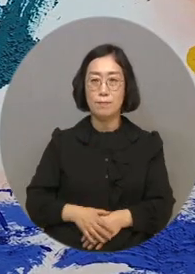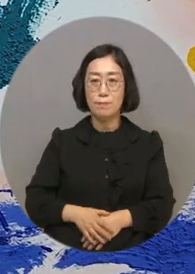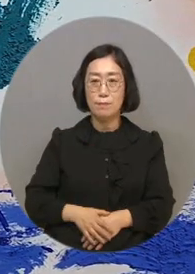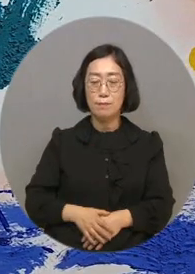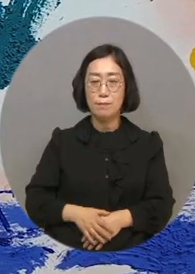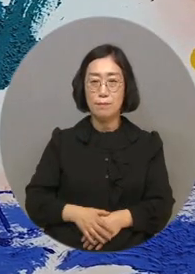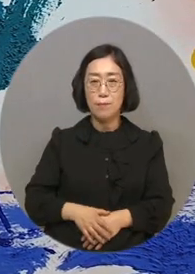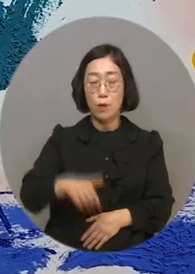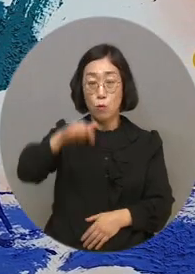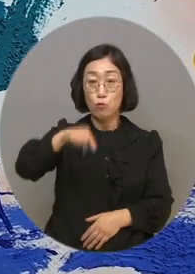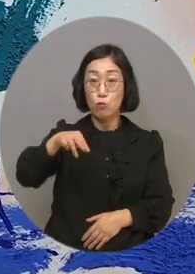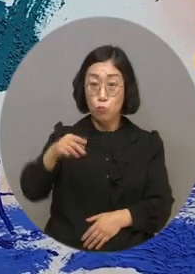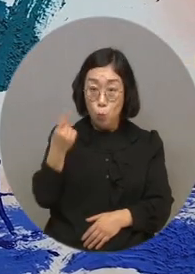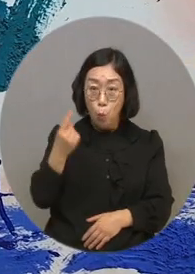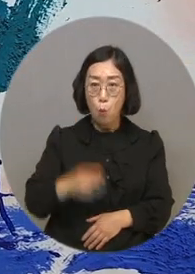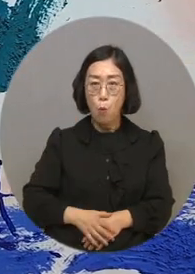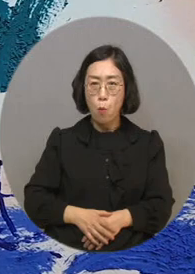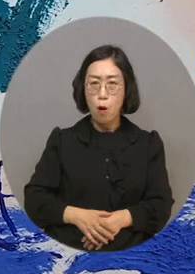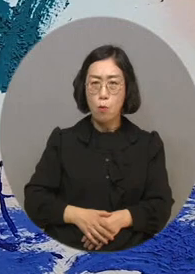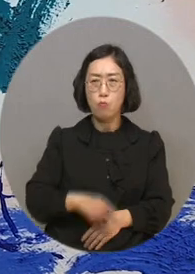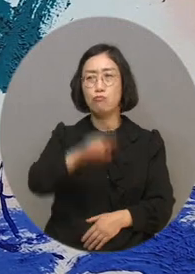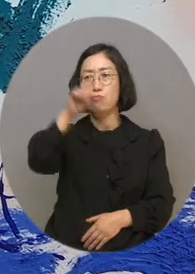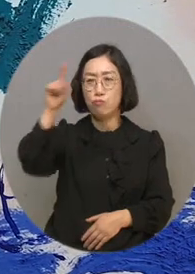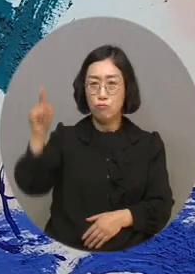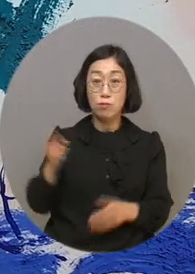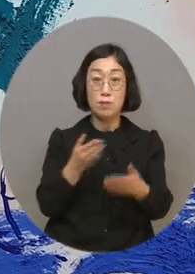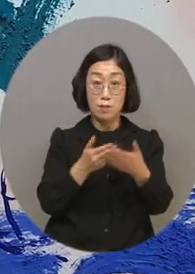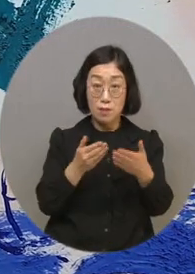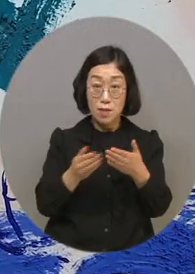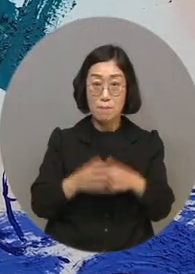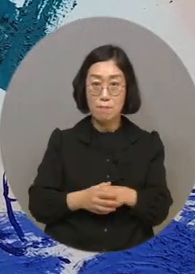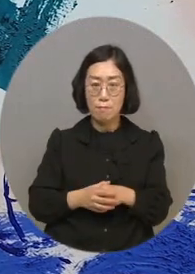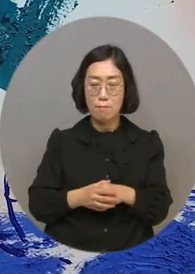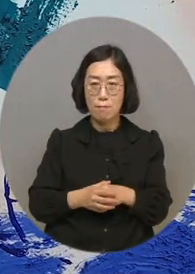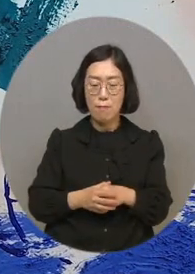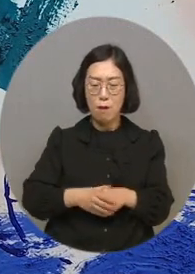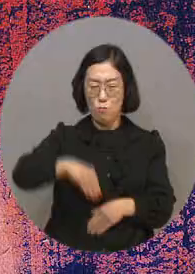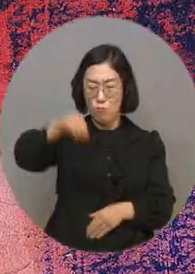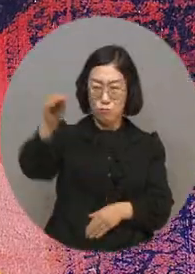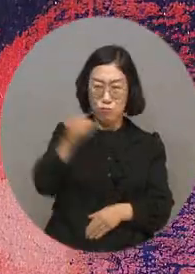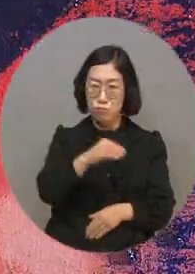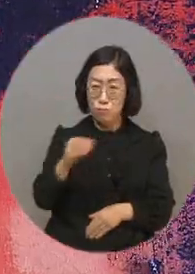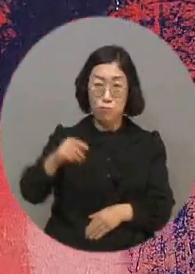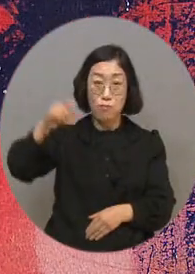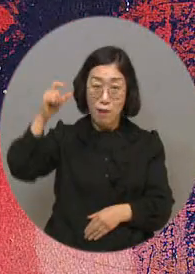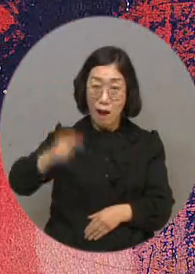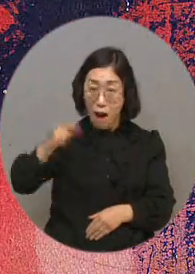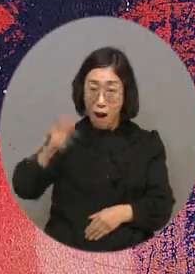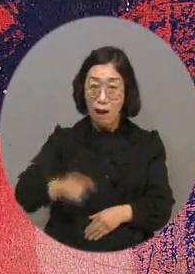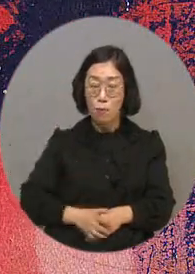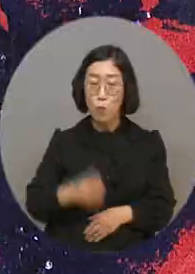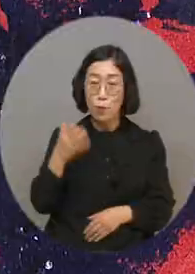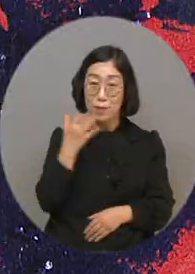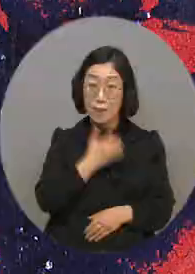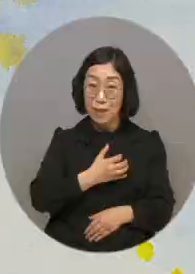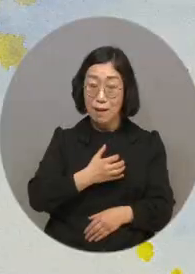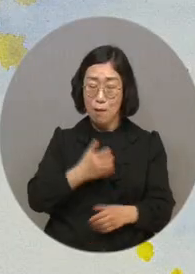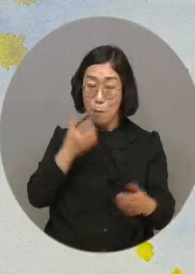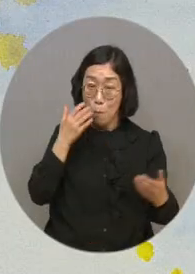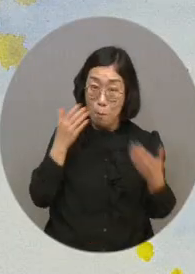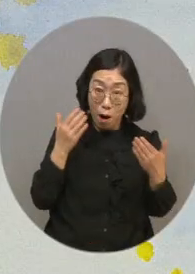이러한 구도와 경물에 가해진 거친 질감과 실험적인 진료들, 강렬한 원색과